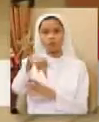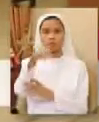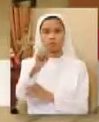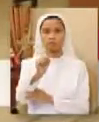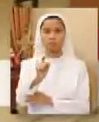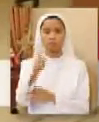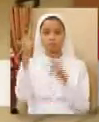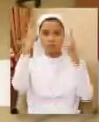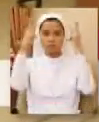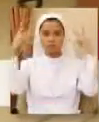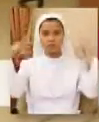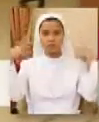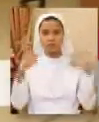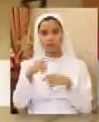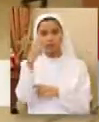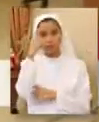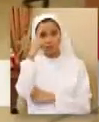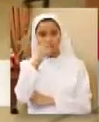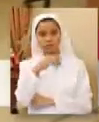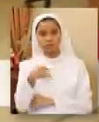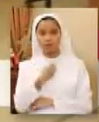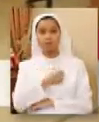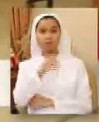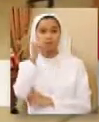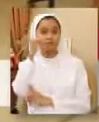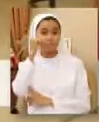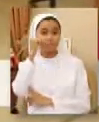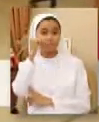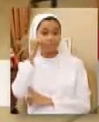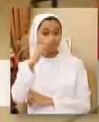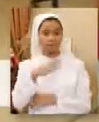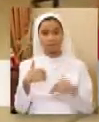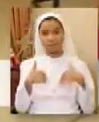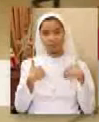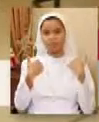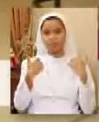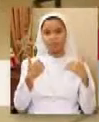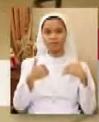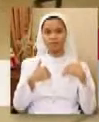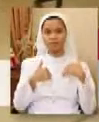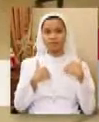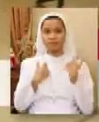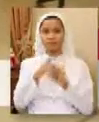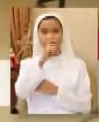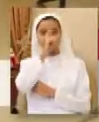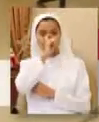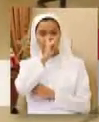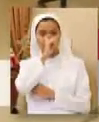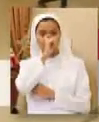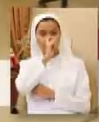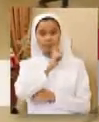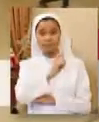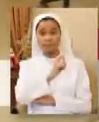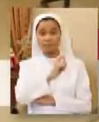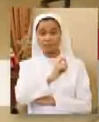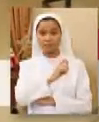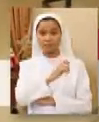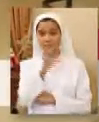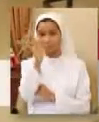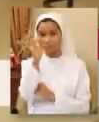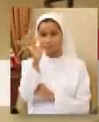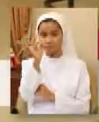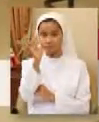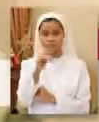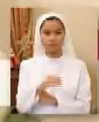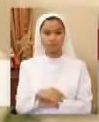viewers natin na mga kababaihan, na mga youth, sabi mo, Sister, 18 years old ka naglaog sa